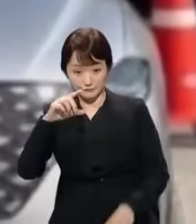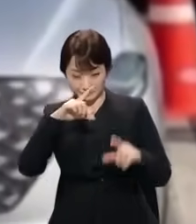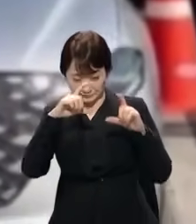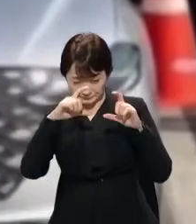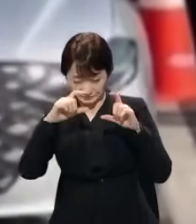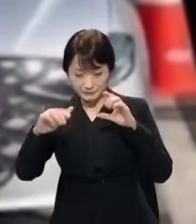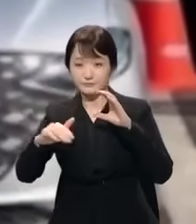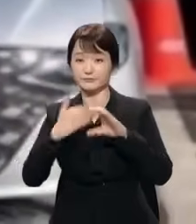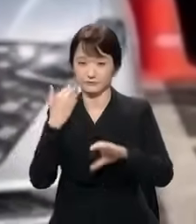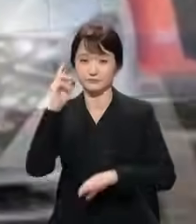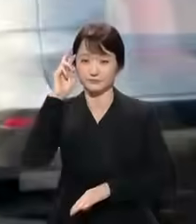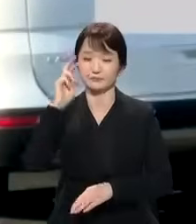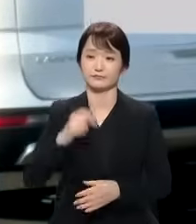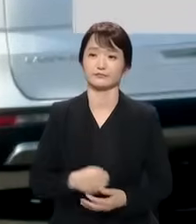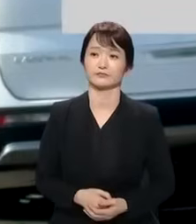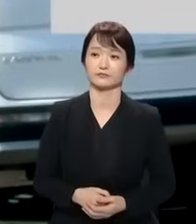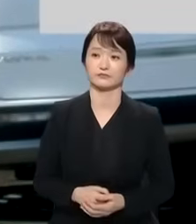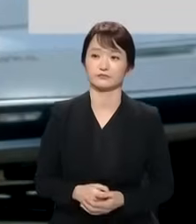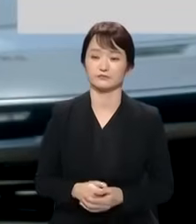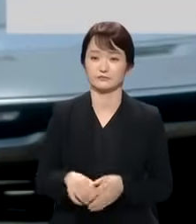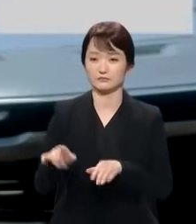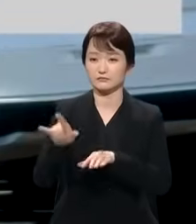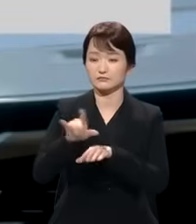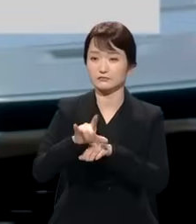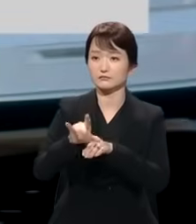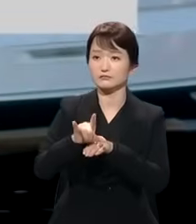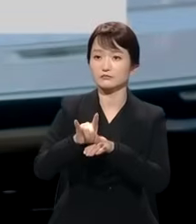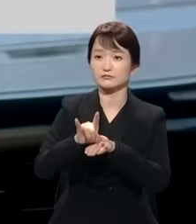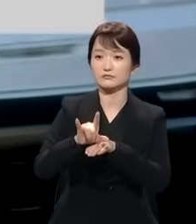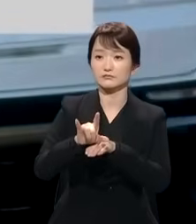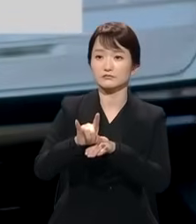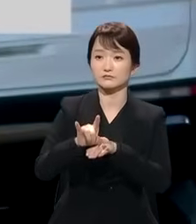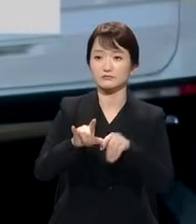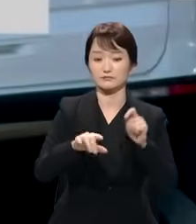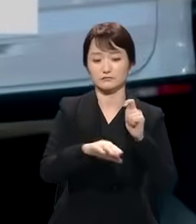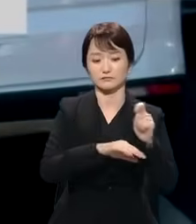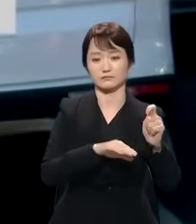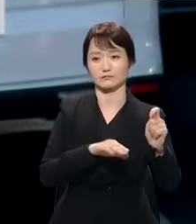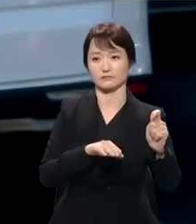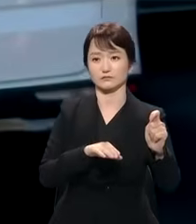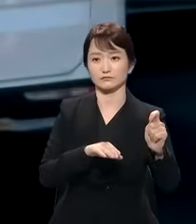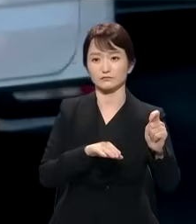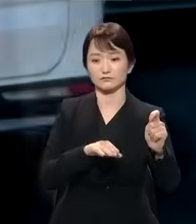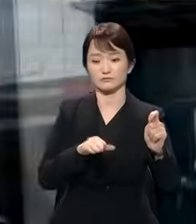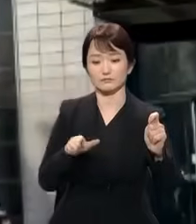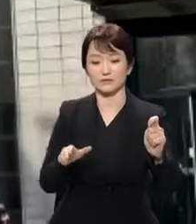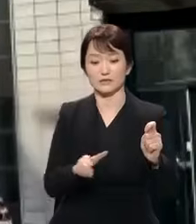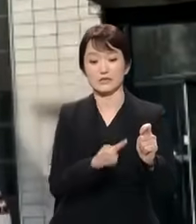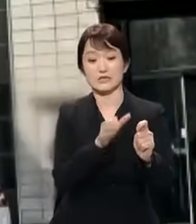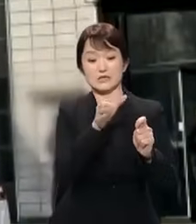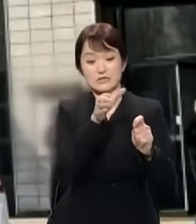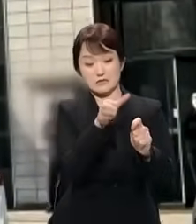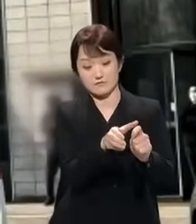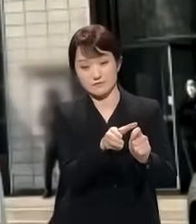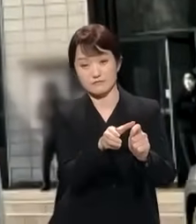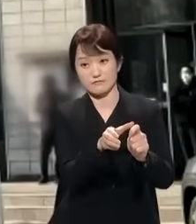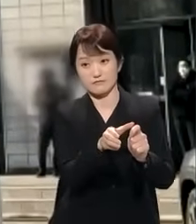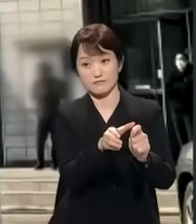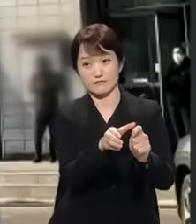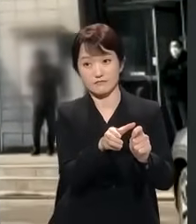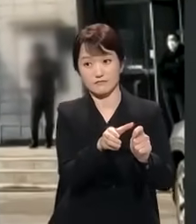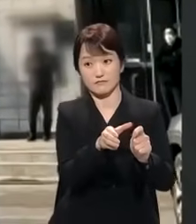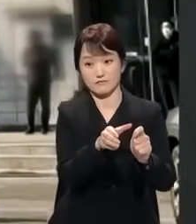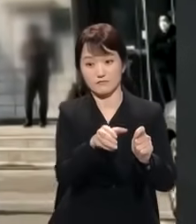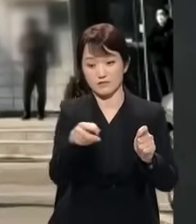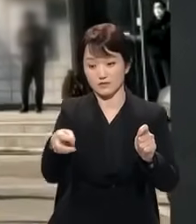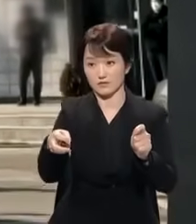보냈던 것 같습니다. 벤츠 차량인데 지금 나오는 벤츠 차량이 택시를 밟고 올라가서 오른쪽에 있는 카니발 차량을